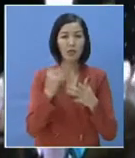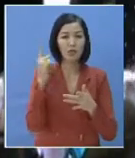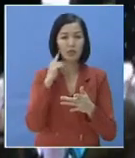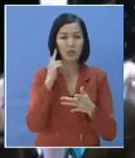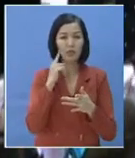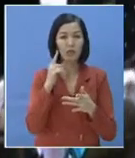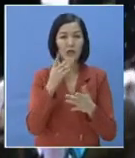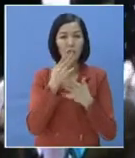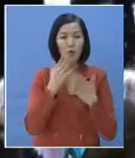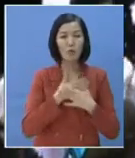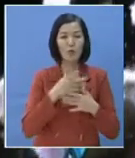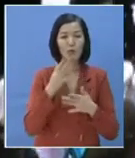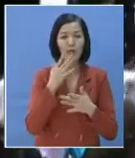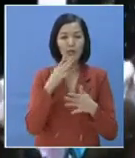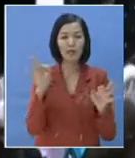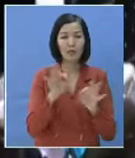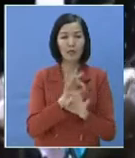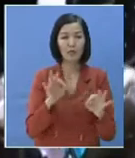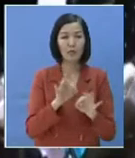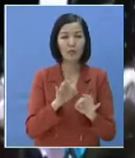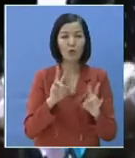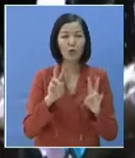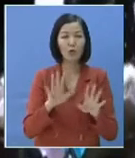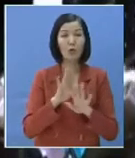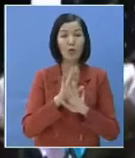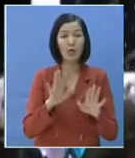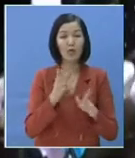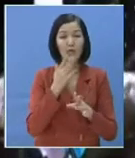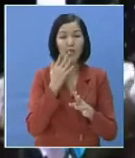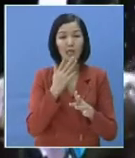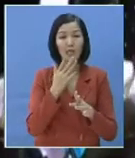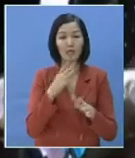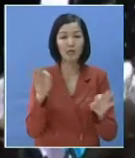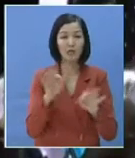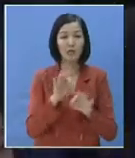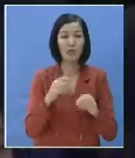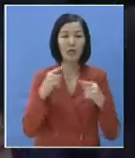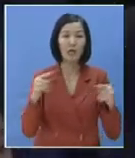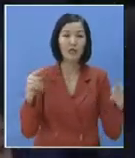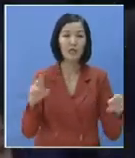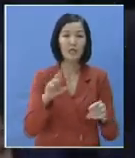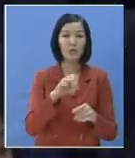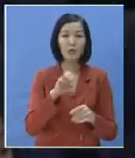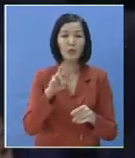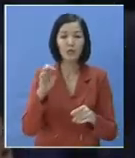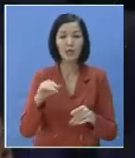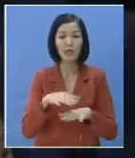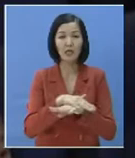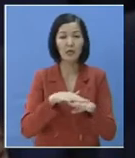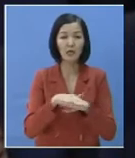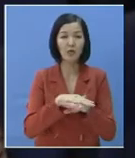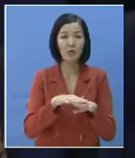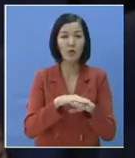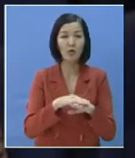только любимые казахские национальные произведения, но и много этнической музыки разных тюркских народов, исполненных